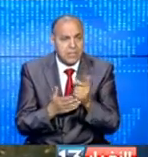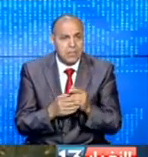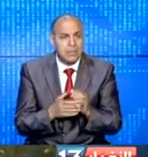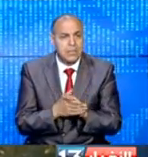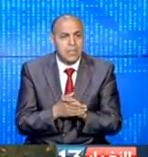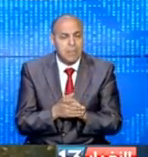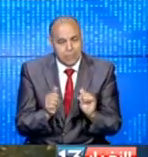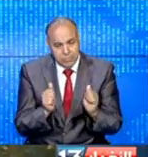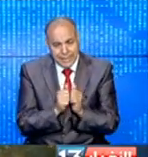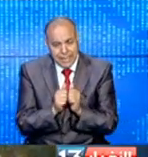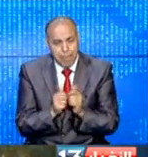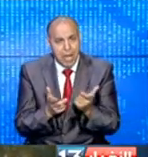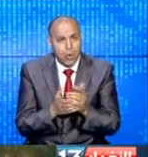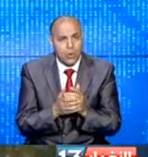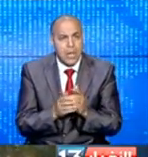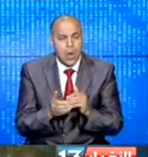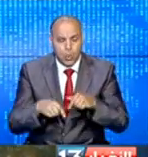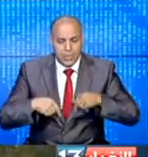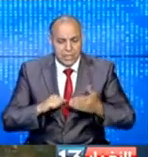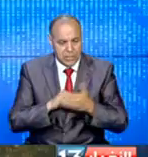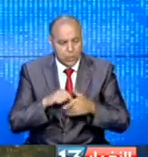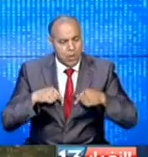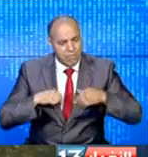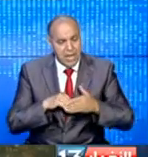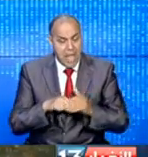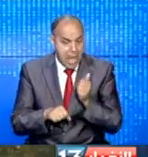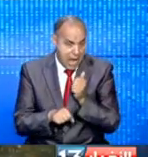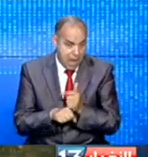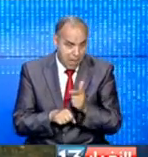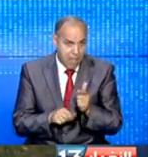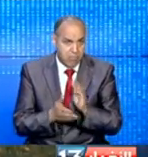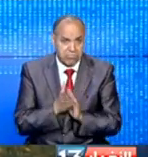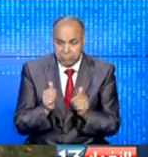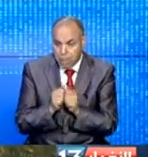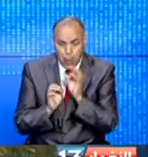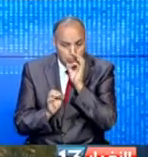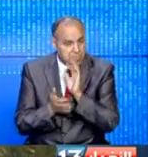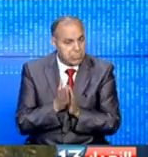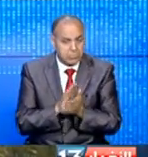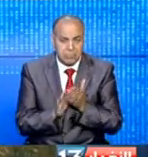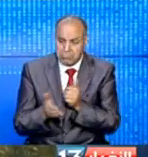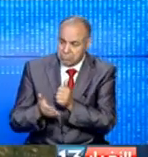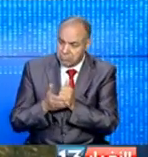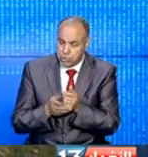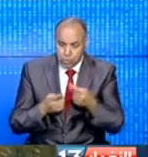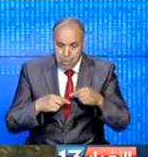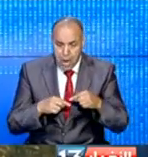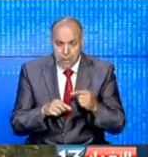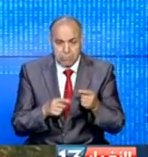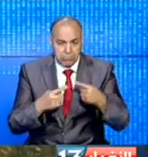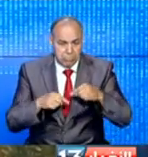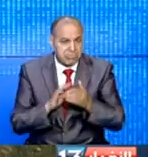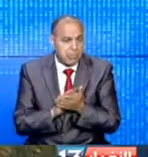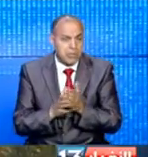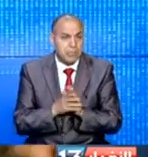بالتنسيق مع التجهيز ولها بالنسبه الاسلاميه حتى تنسيق اجتماعات اه محليه